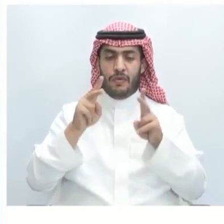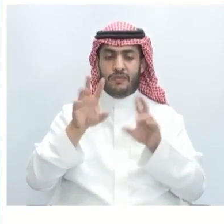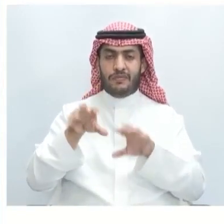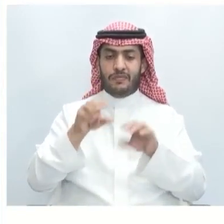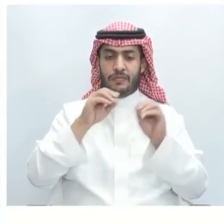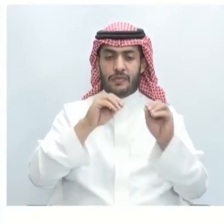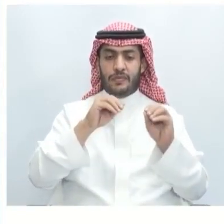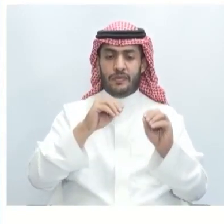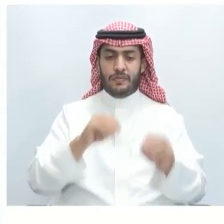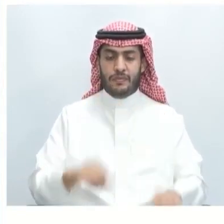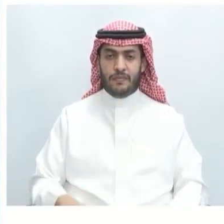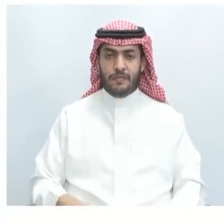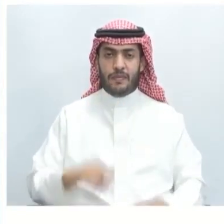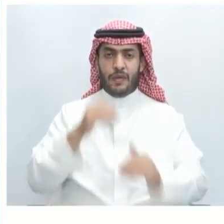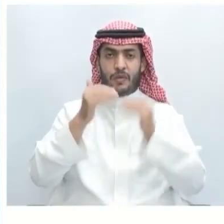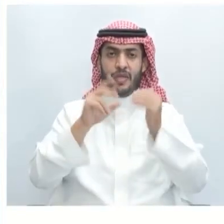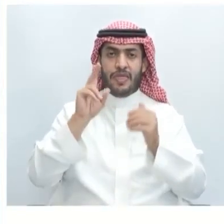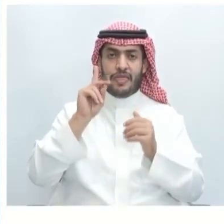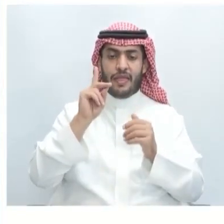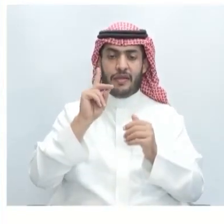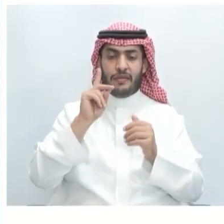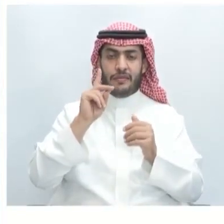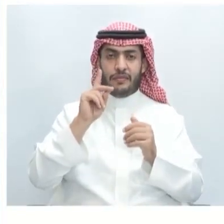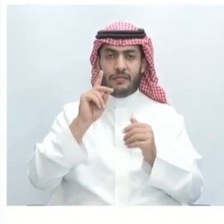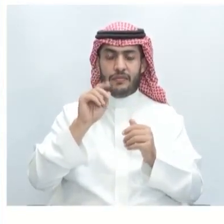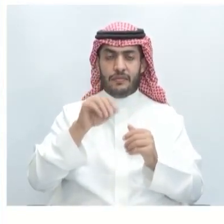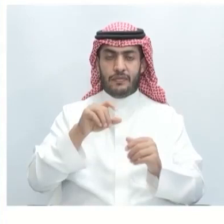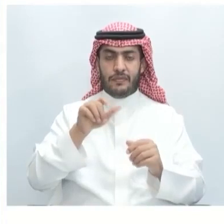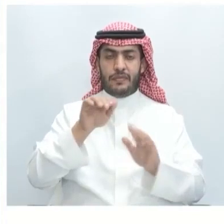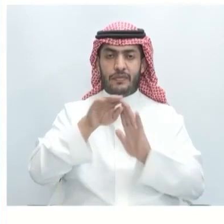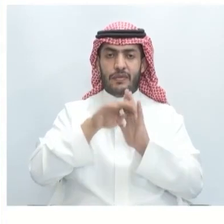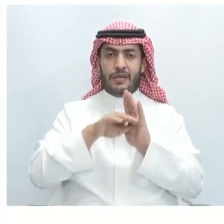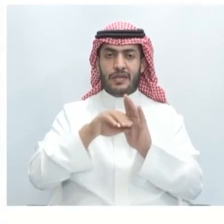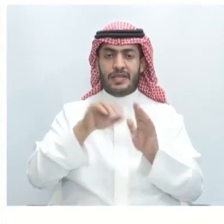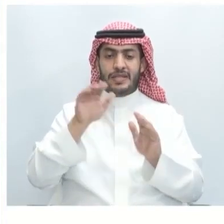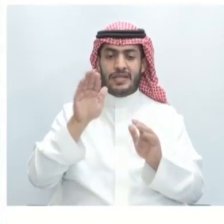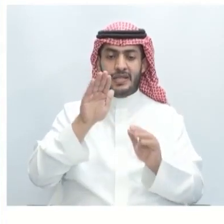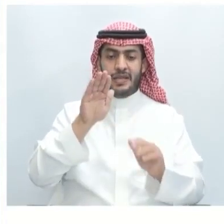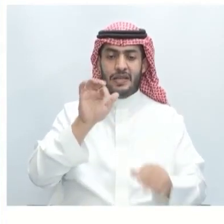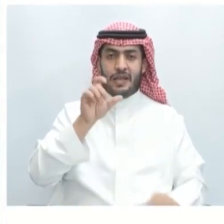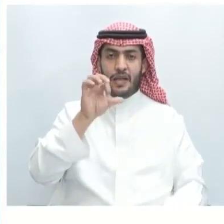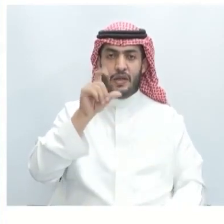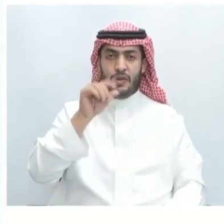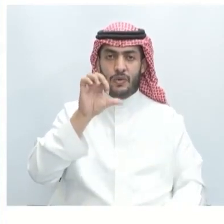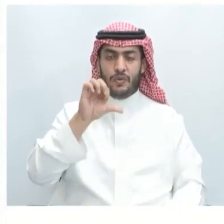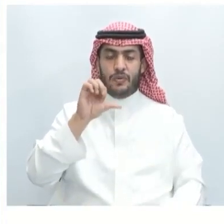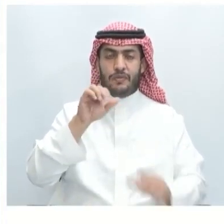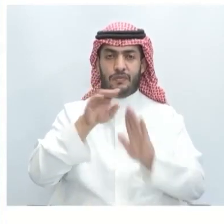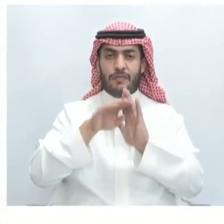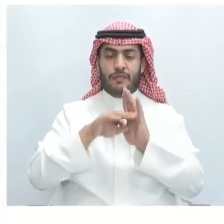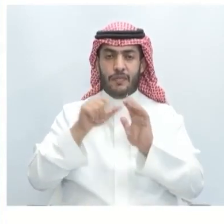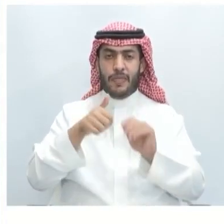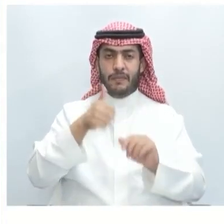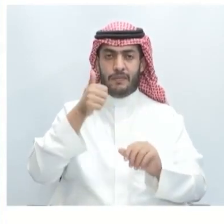فينا بالتاكيد الى الخطوه الثانيه وهي قيم السيناريوهات ويمكنك تحديد قيم المدخل وذلك من